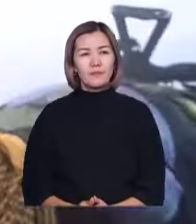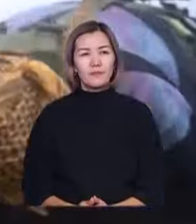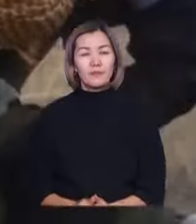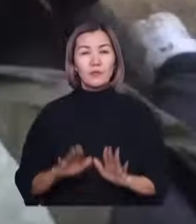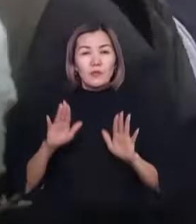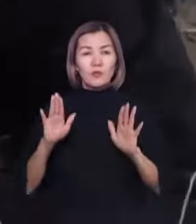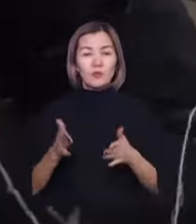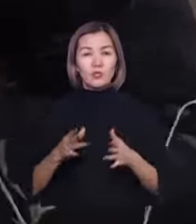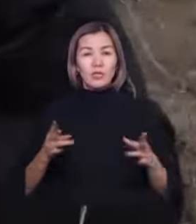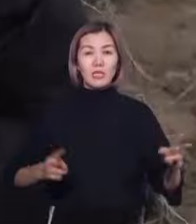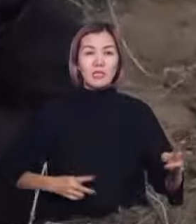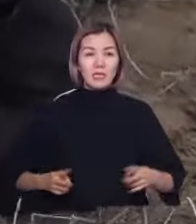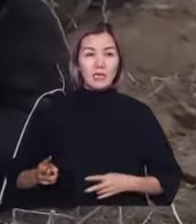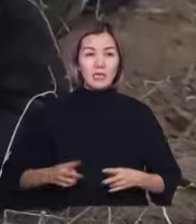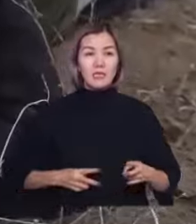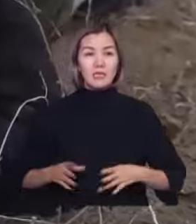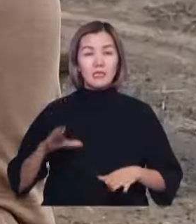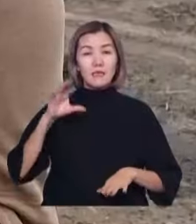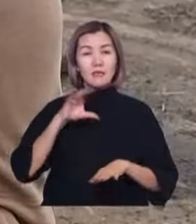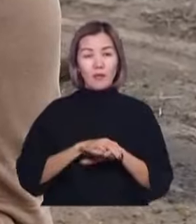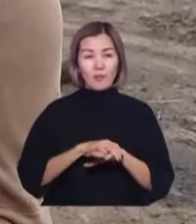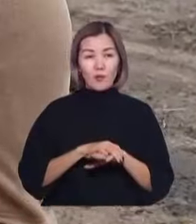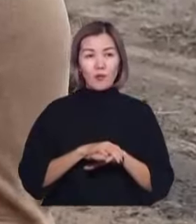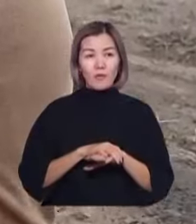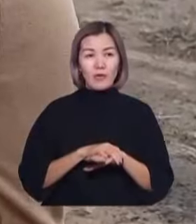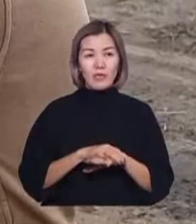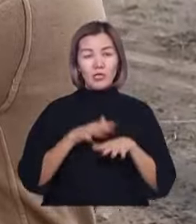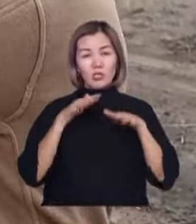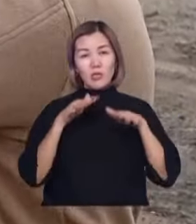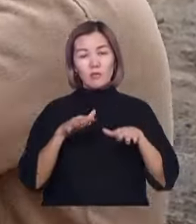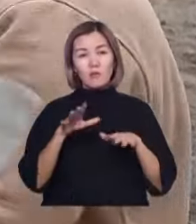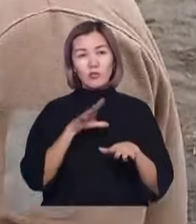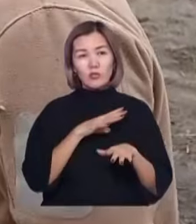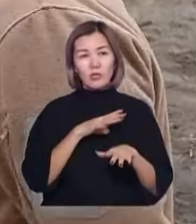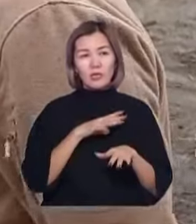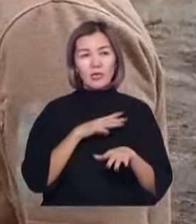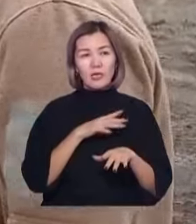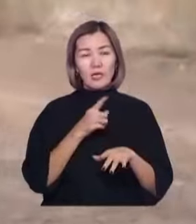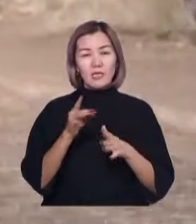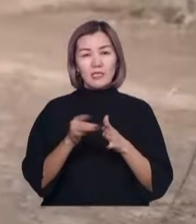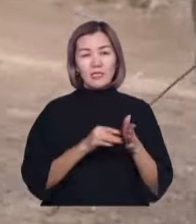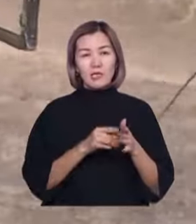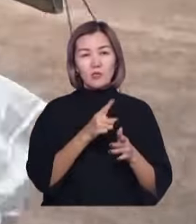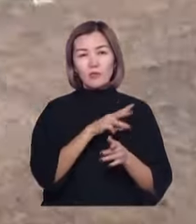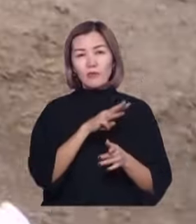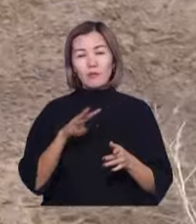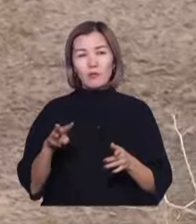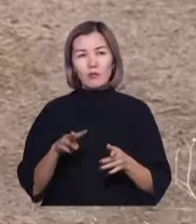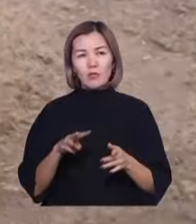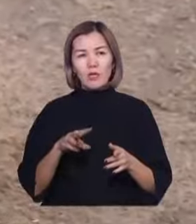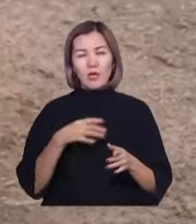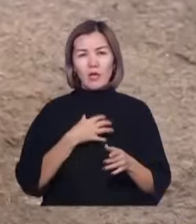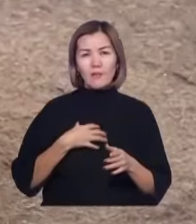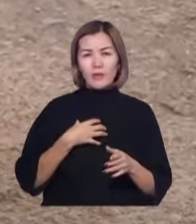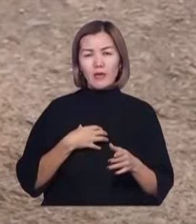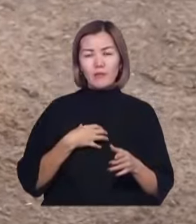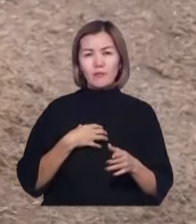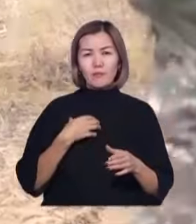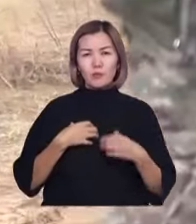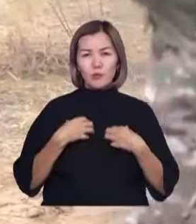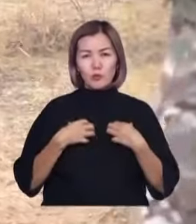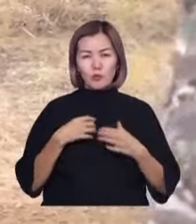Тосыннан террористердің торына тап болып, ланкестердің шабуылына ұшырадық. Алғашқы минуттарда бәріміз тегіс абдырап қалдық. Жағадан алған